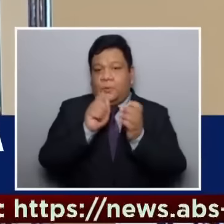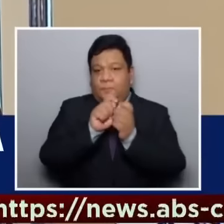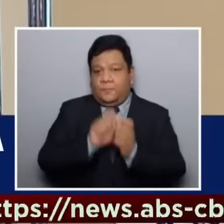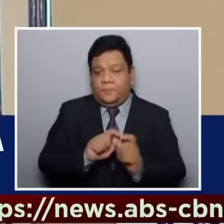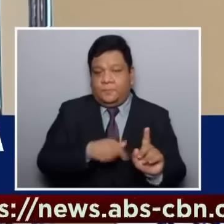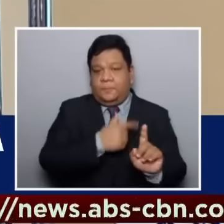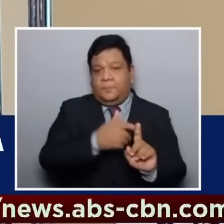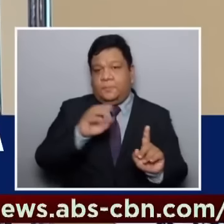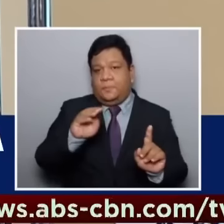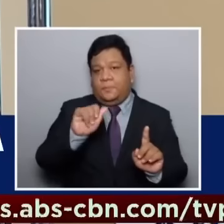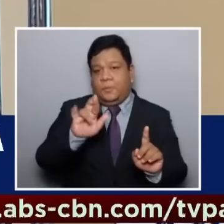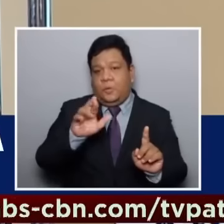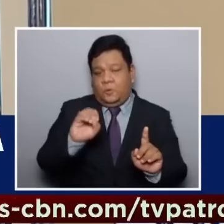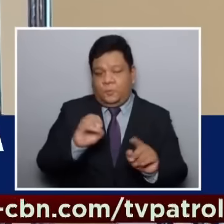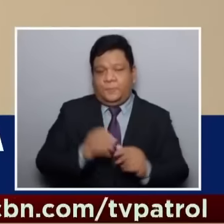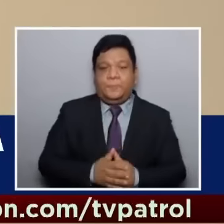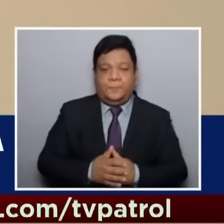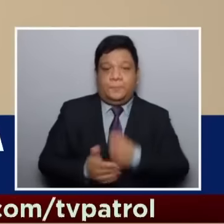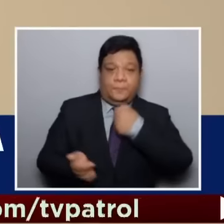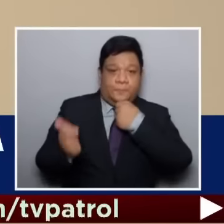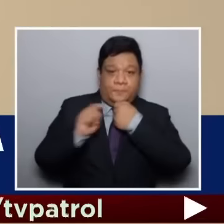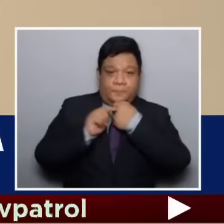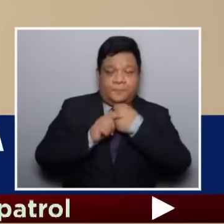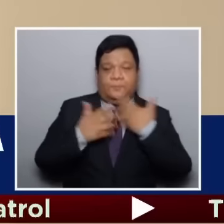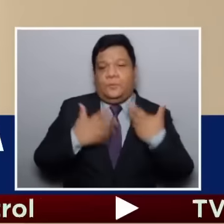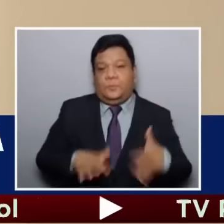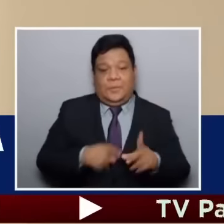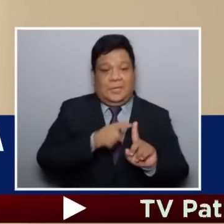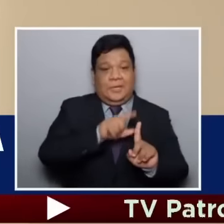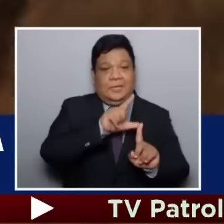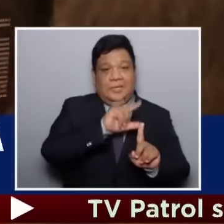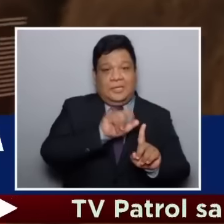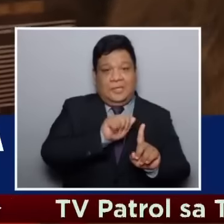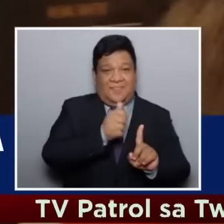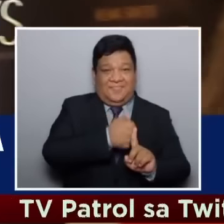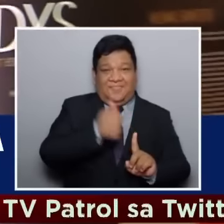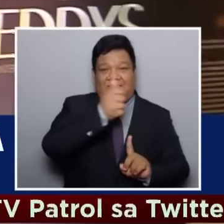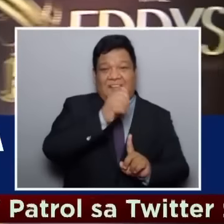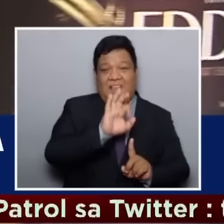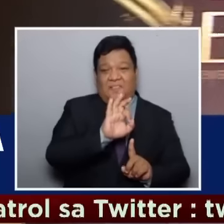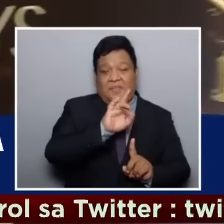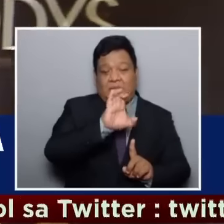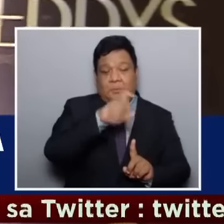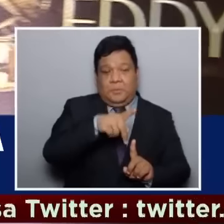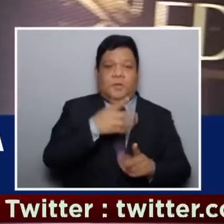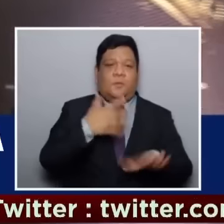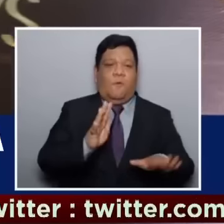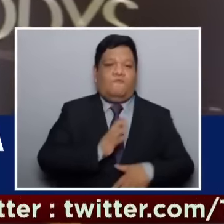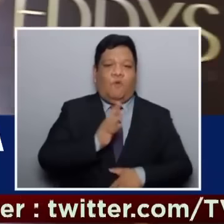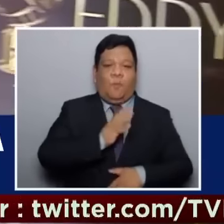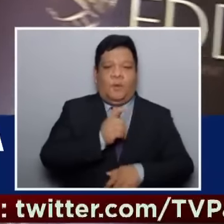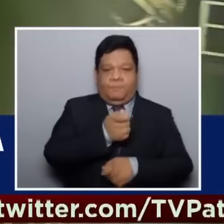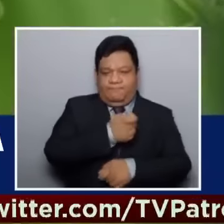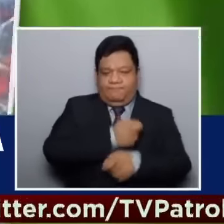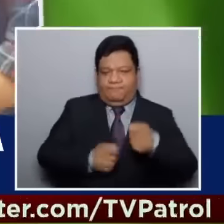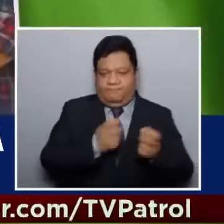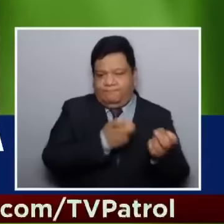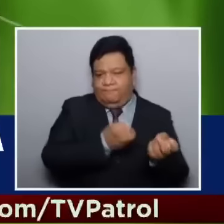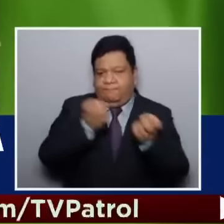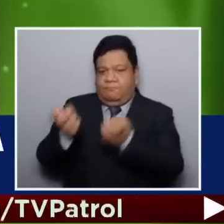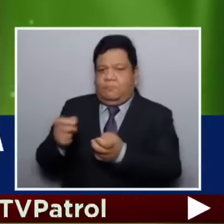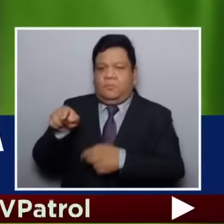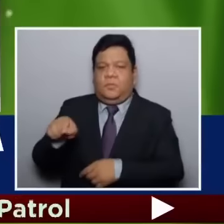Formal nang ipinasa ni Liza Dino ang pangangasiwa ng Film Development Council of the Philippines kahapon sa bagong chairperson na si Tirso Cruz III.